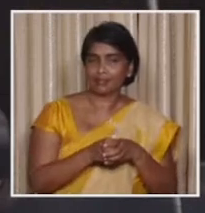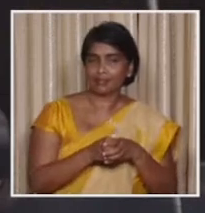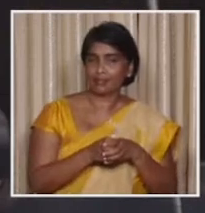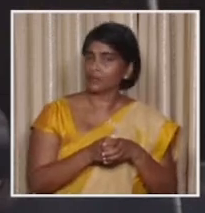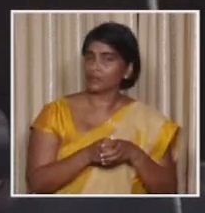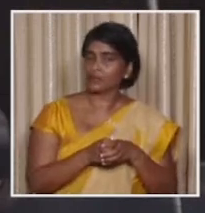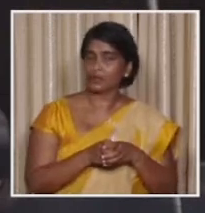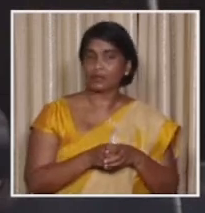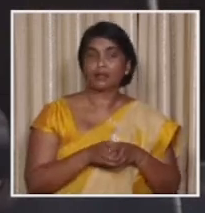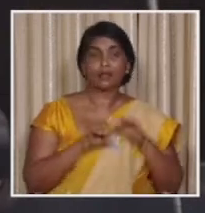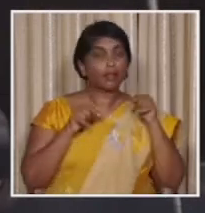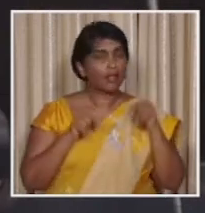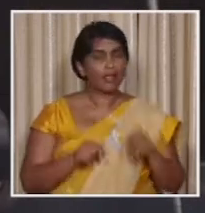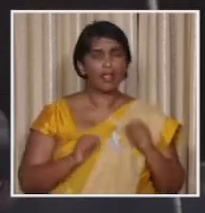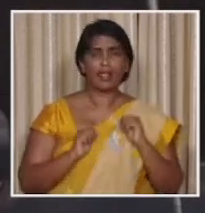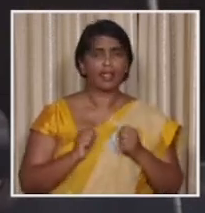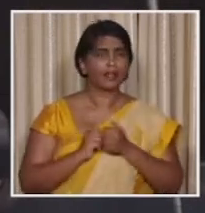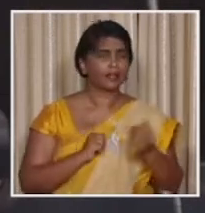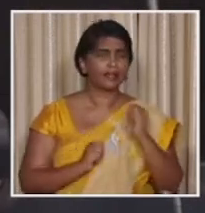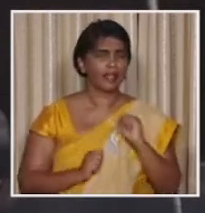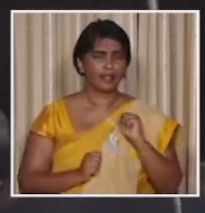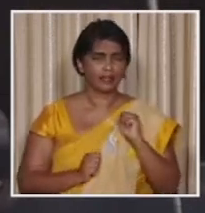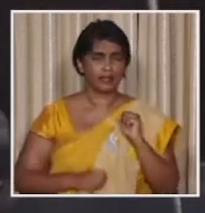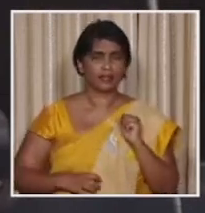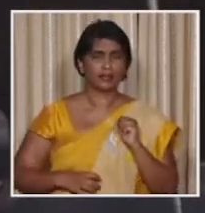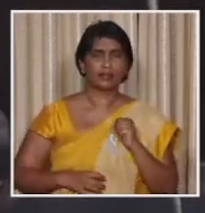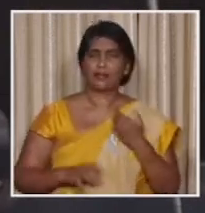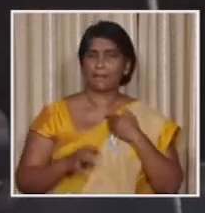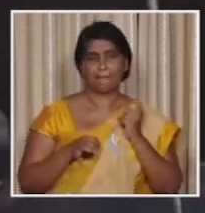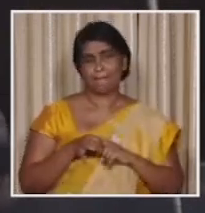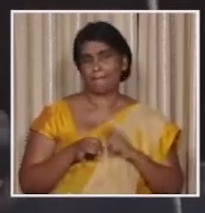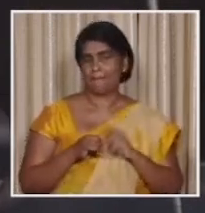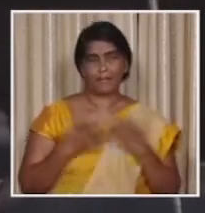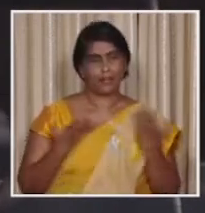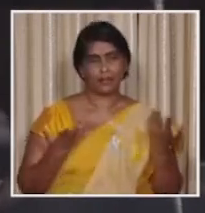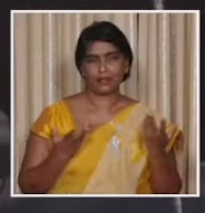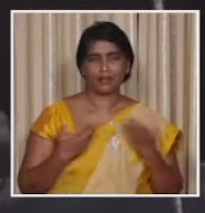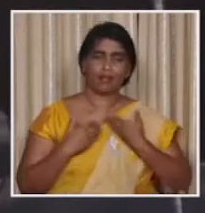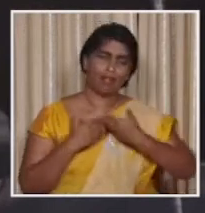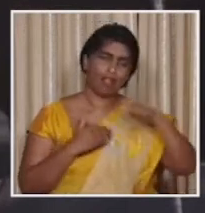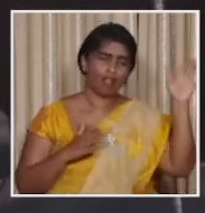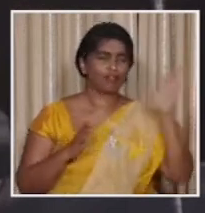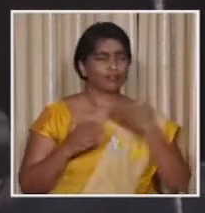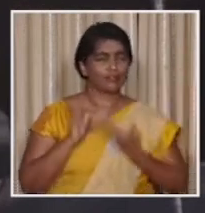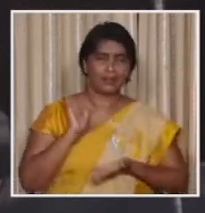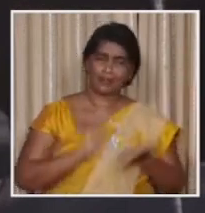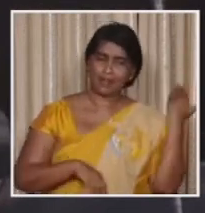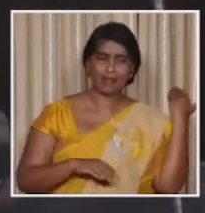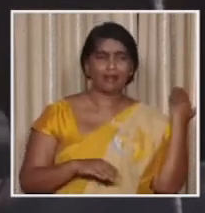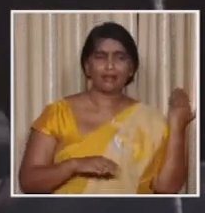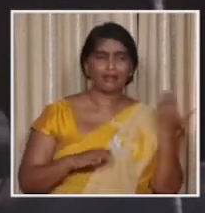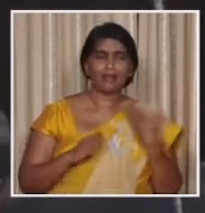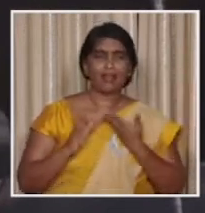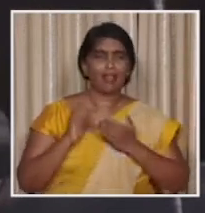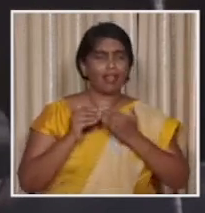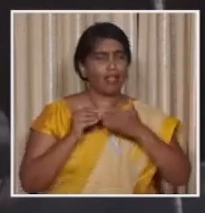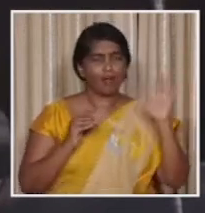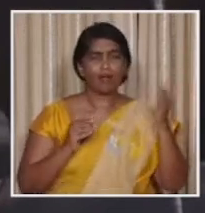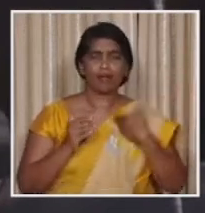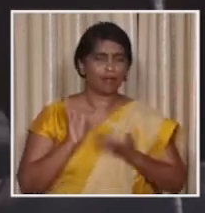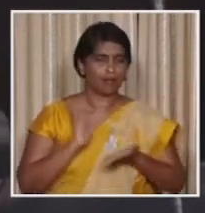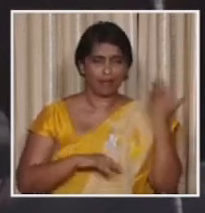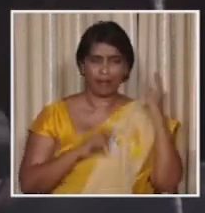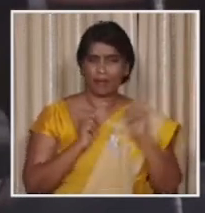හරි. එතකොට ඇයි මෙහෙම කරන්නේ? මට ප්‍රශ්නයක් නැහැ. මාව පැන්නුවා නම් මං යනවා. මාව පැන්නුවා නේ මම